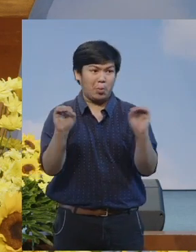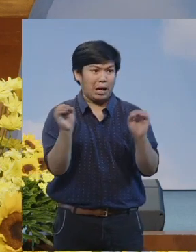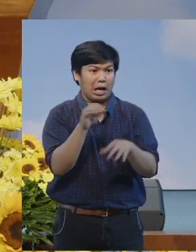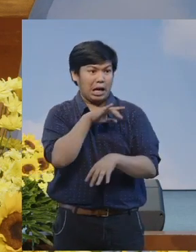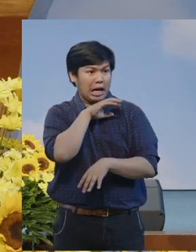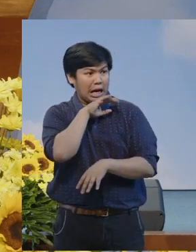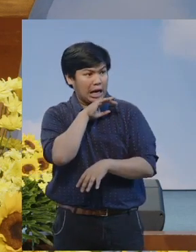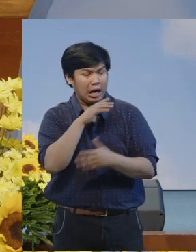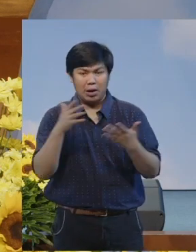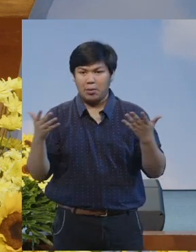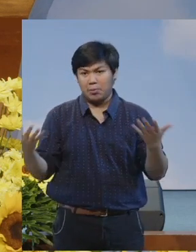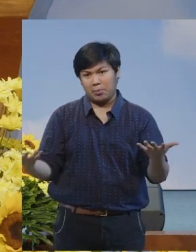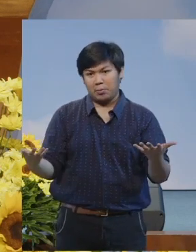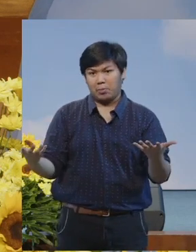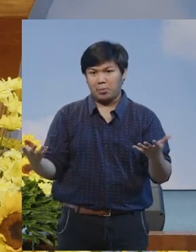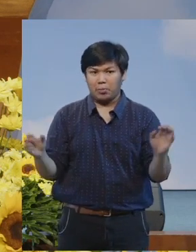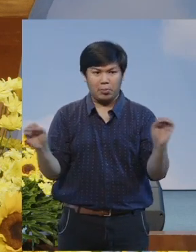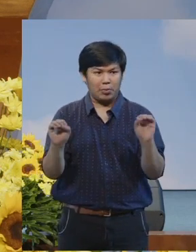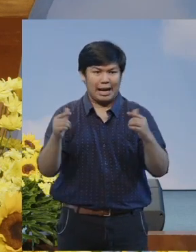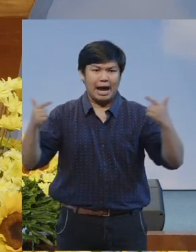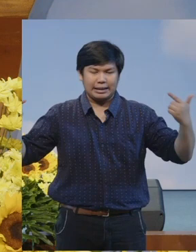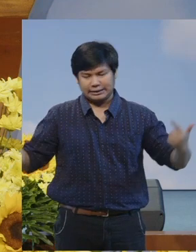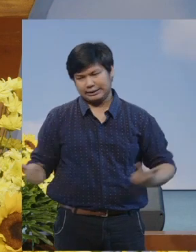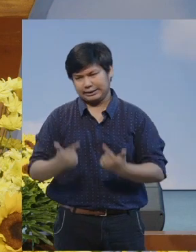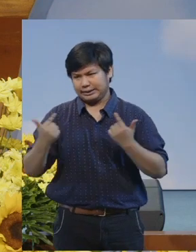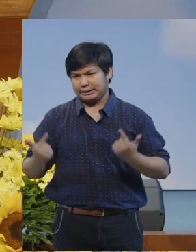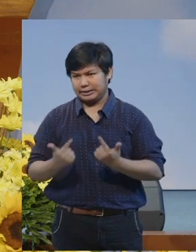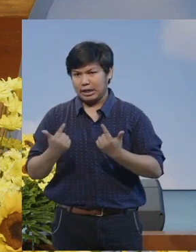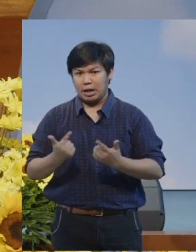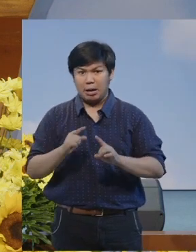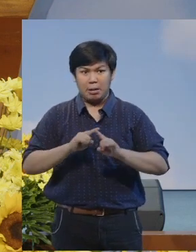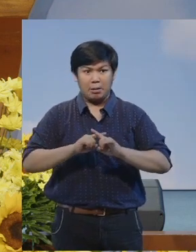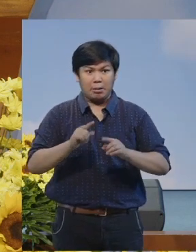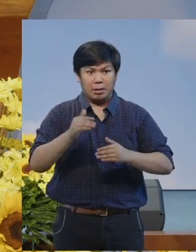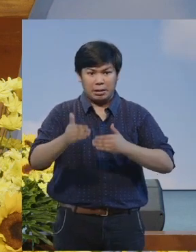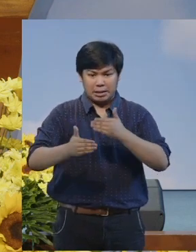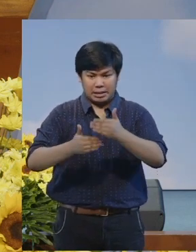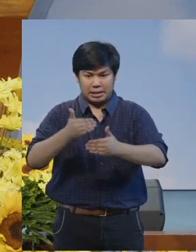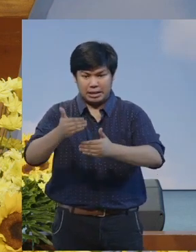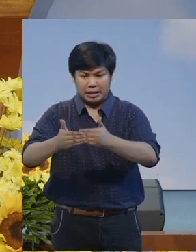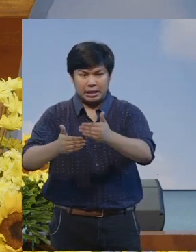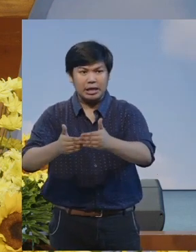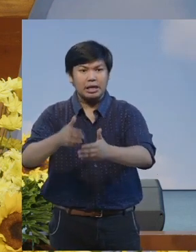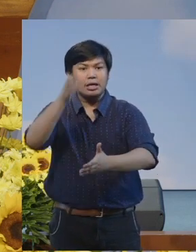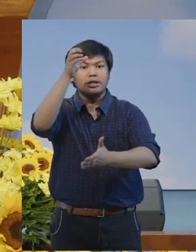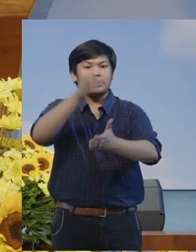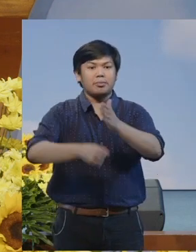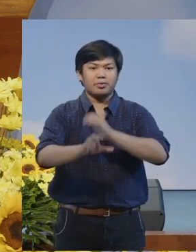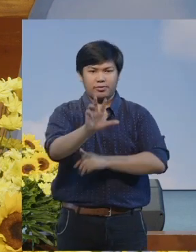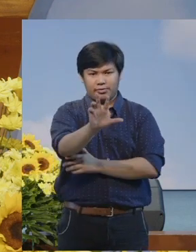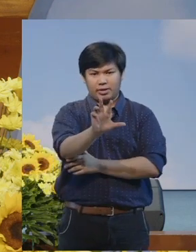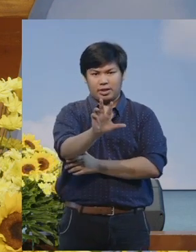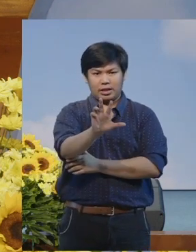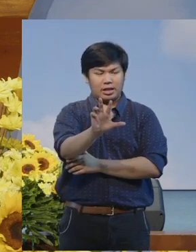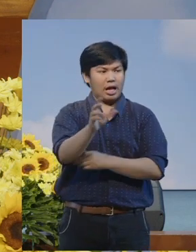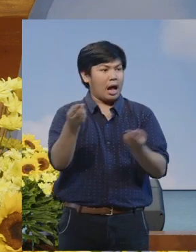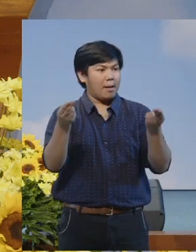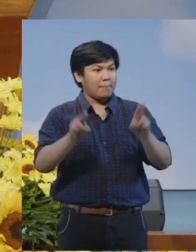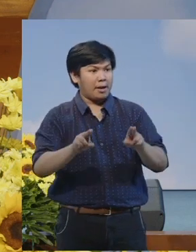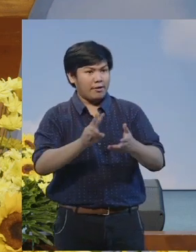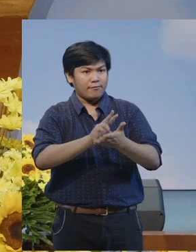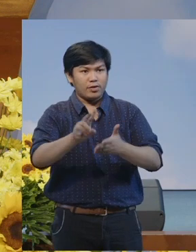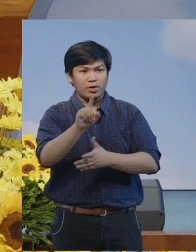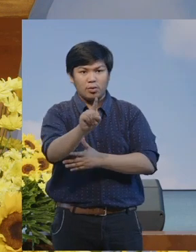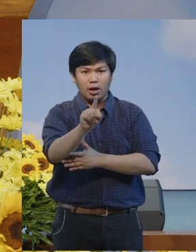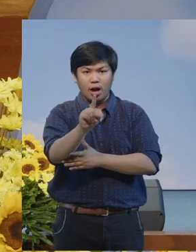bahid ng kasalanan. Pero pagdating sa chapter 3 ng Genesis, sa verse 1,